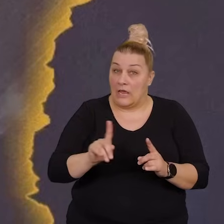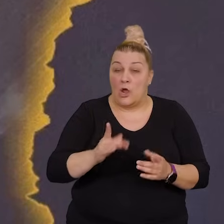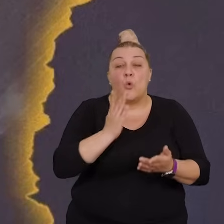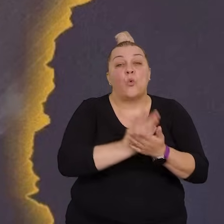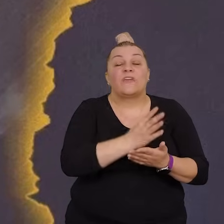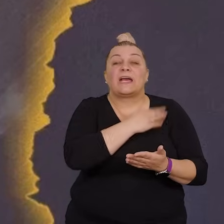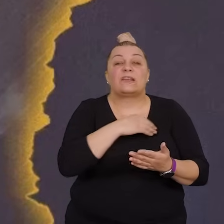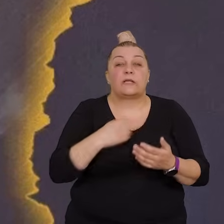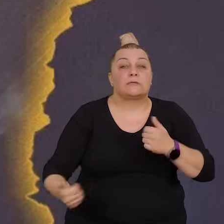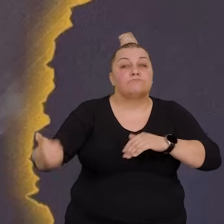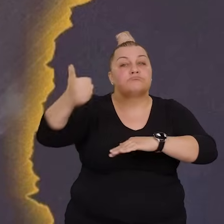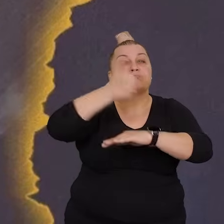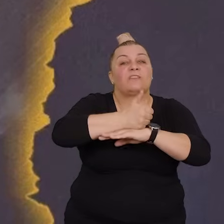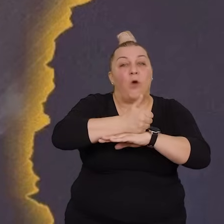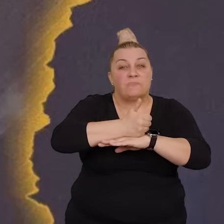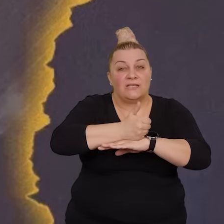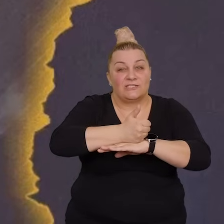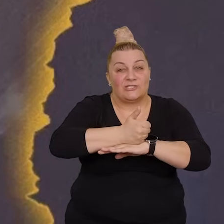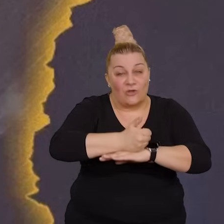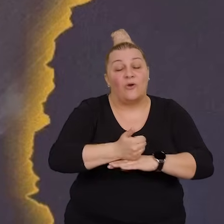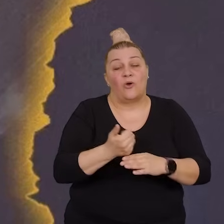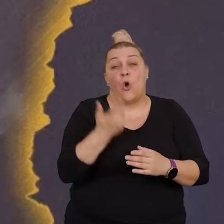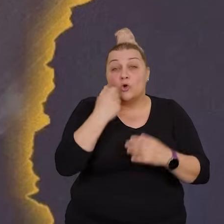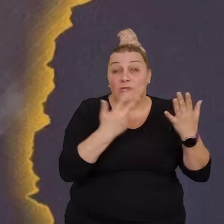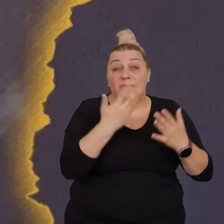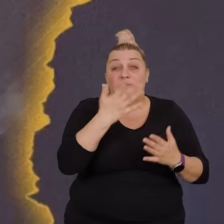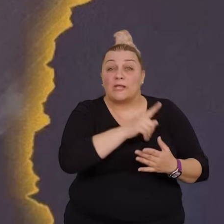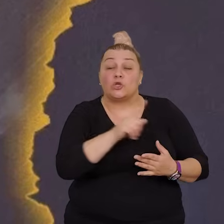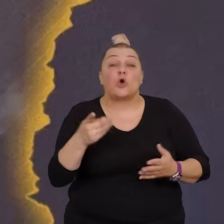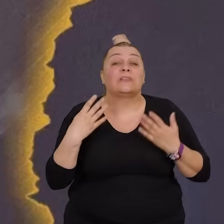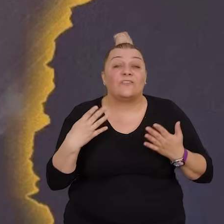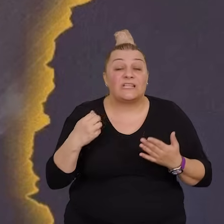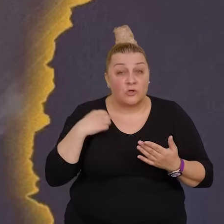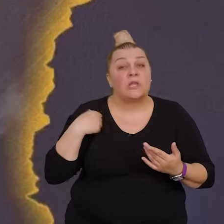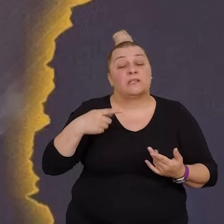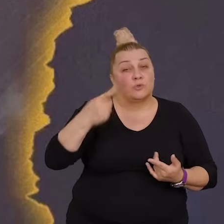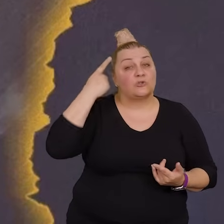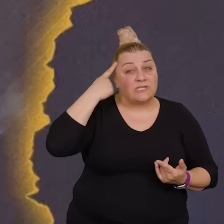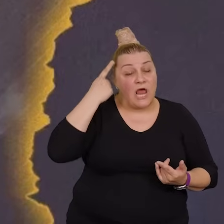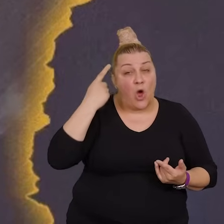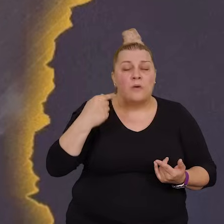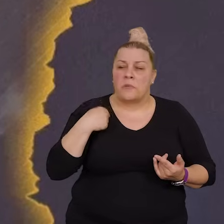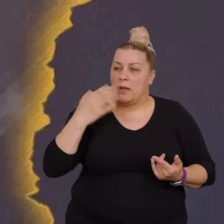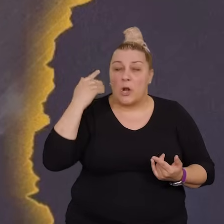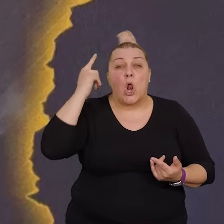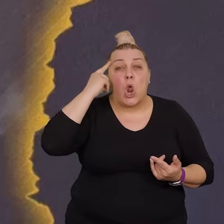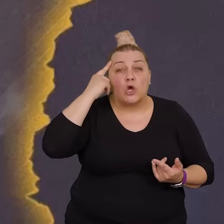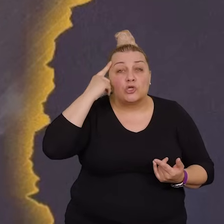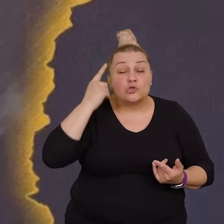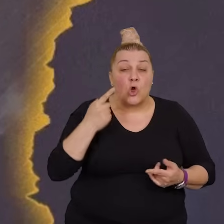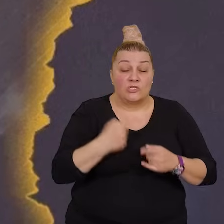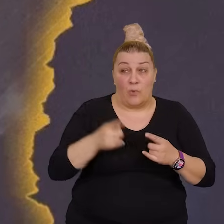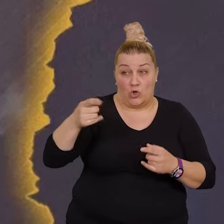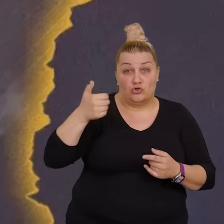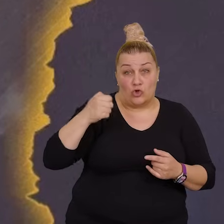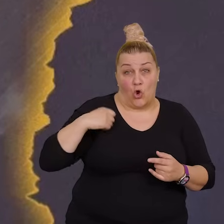znao još od tada, od 85. smo mi vodili razgovore razne, do 90. godine. I meni je bilo logično da za njegovu 100.